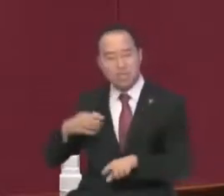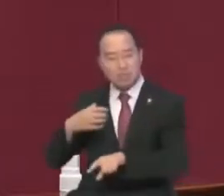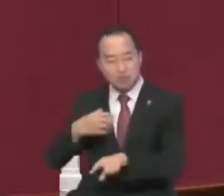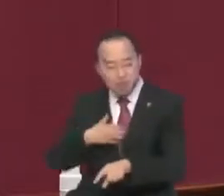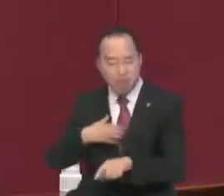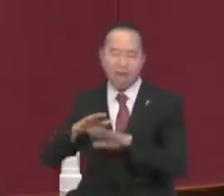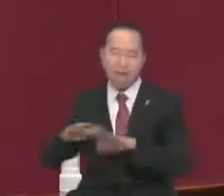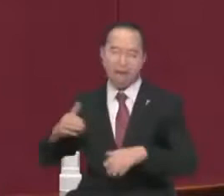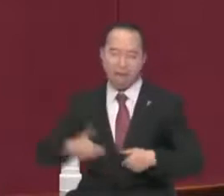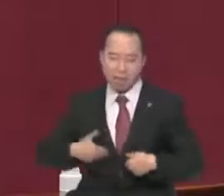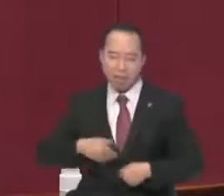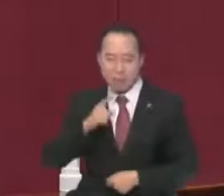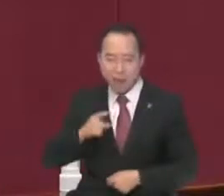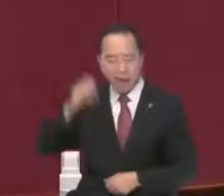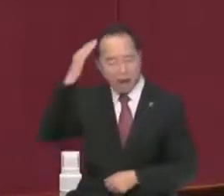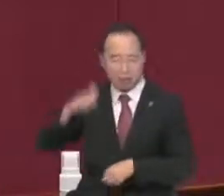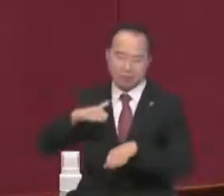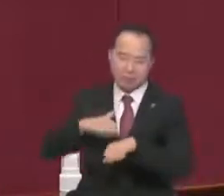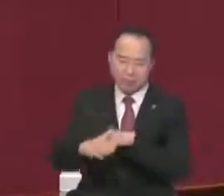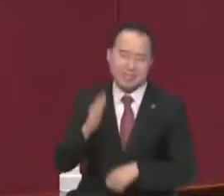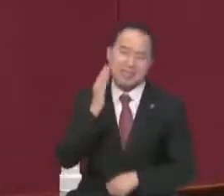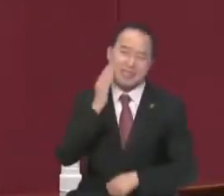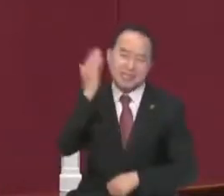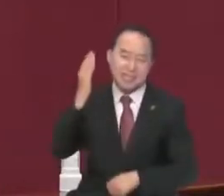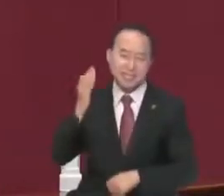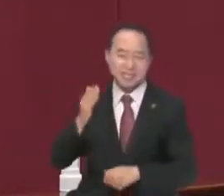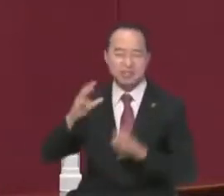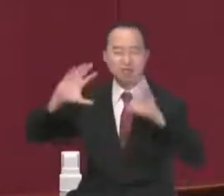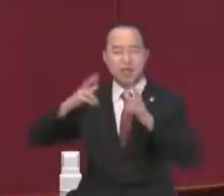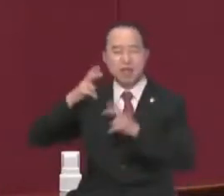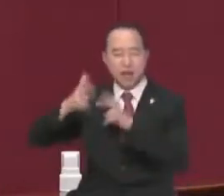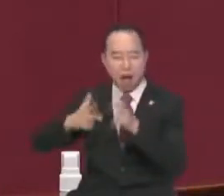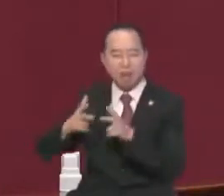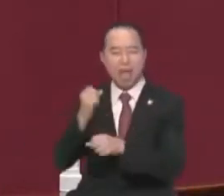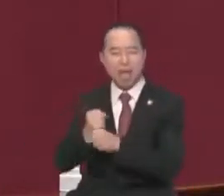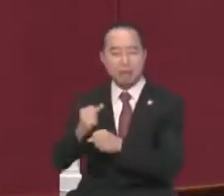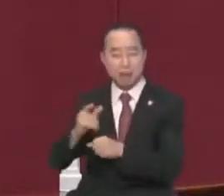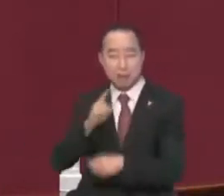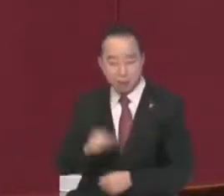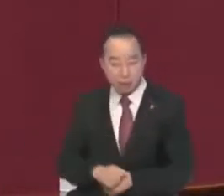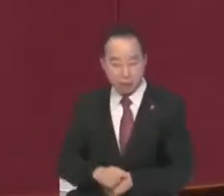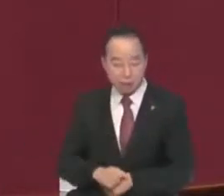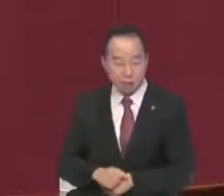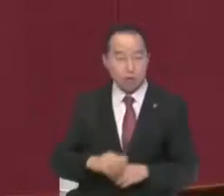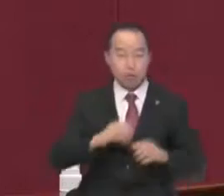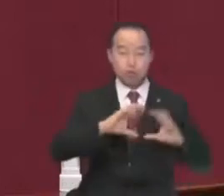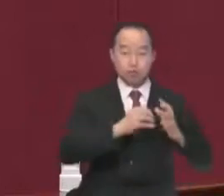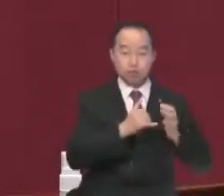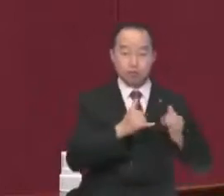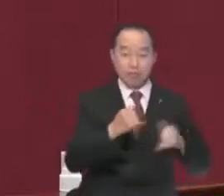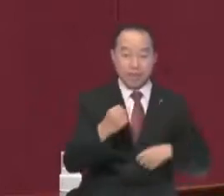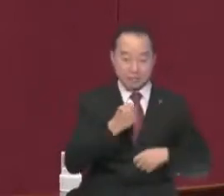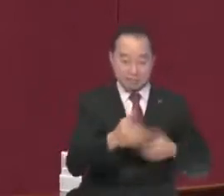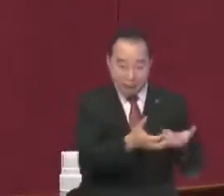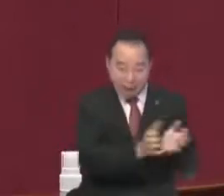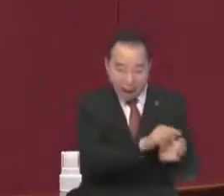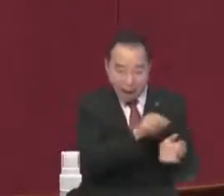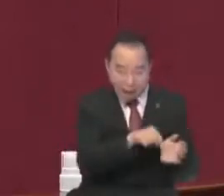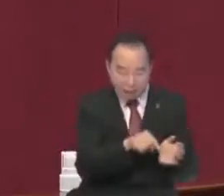있고 한국판 뉴딜에 그린 뉴딜을 포함하고 있습니다. 제1야당 국민의힘 안에서도 드디어